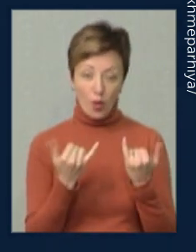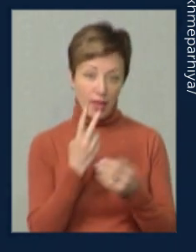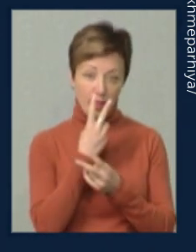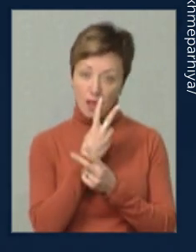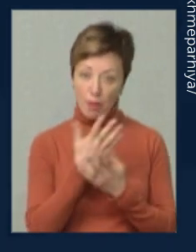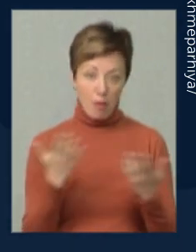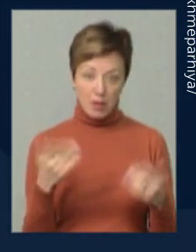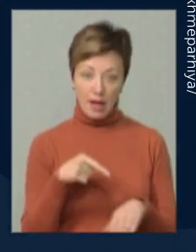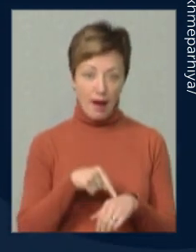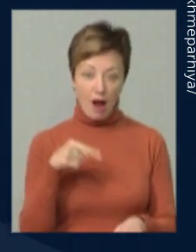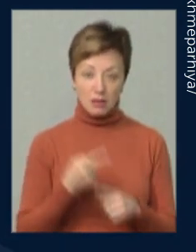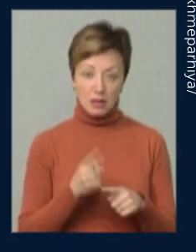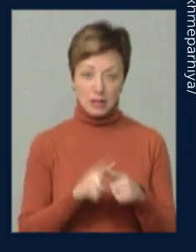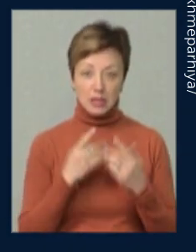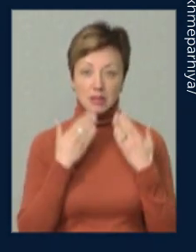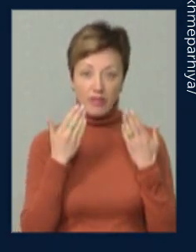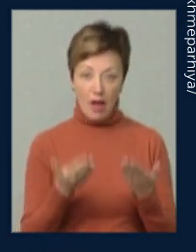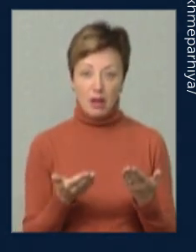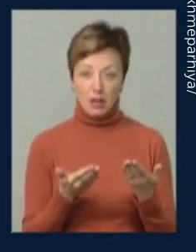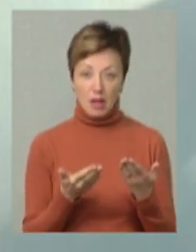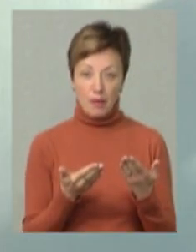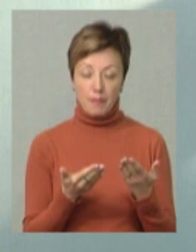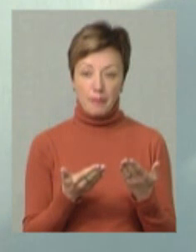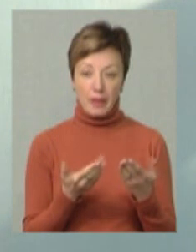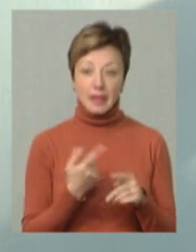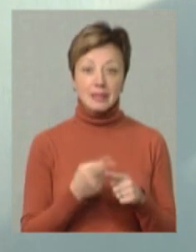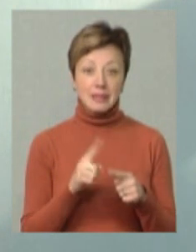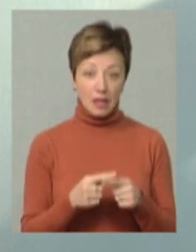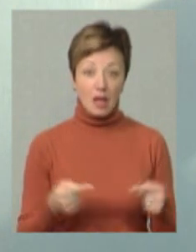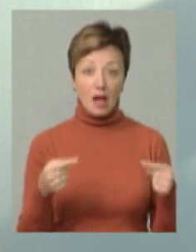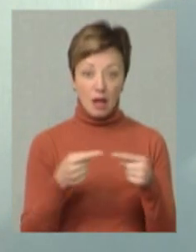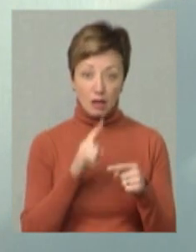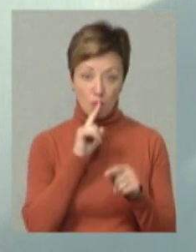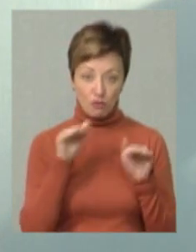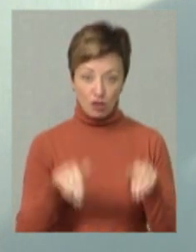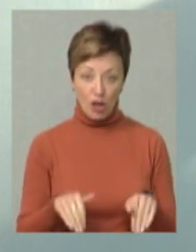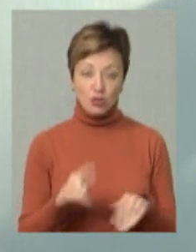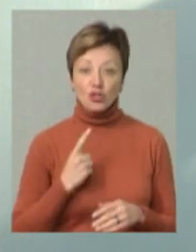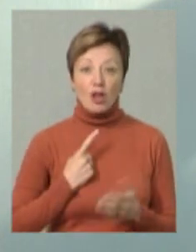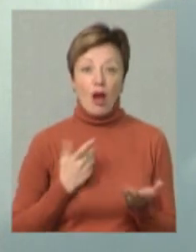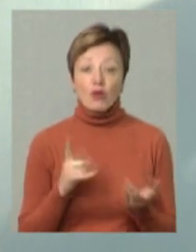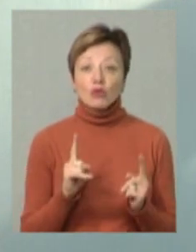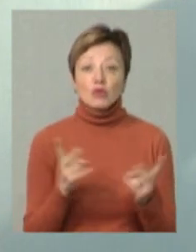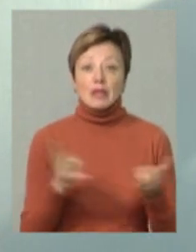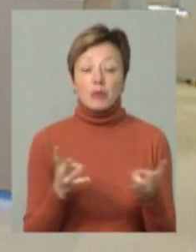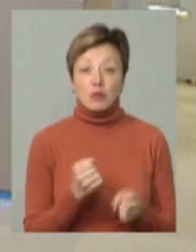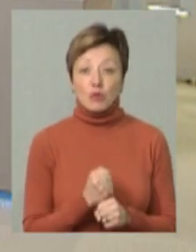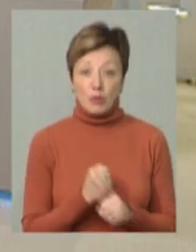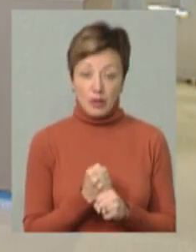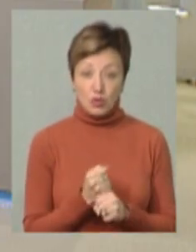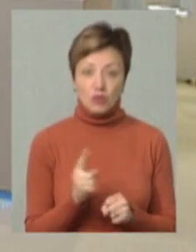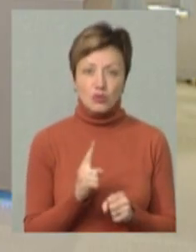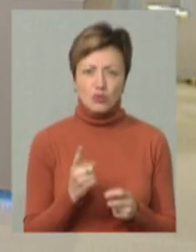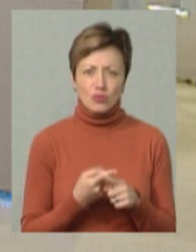побачила реакції на це звернення. От це якраз про це от мовчання, що ж чекаємо, а що ж треба зробити? От